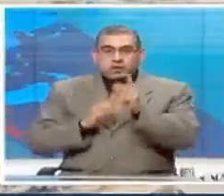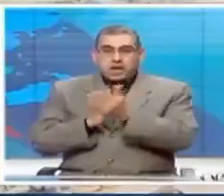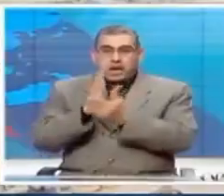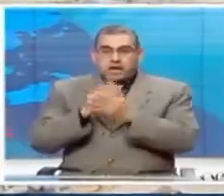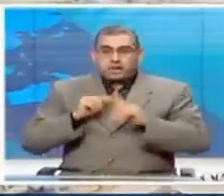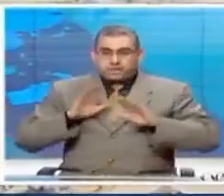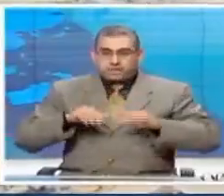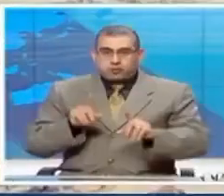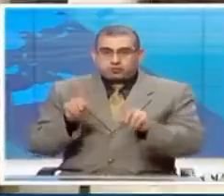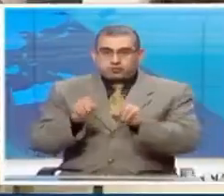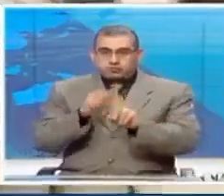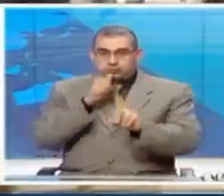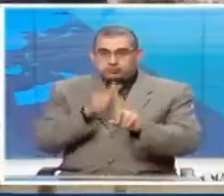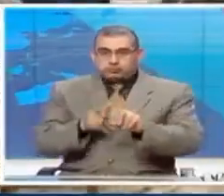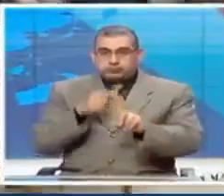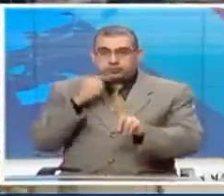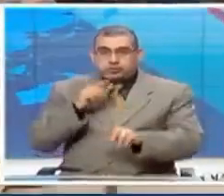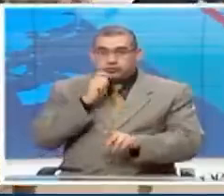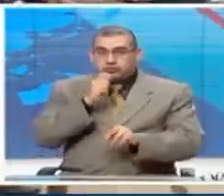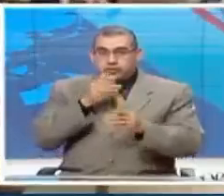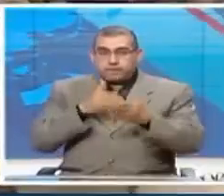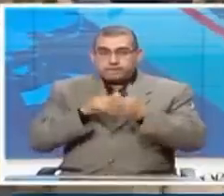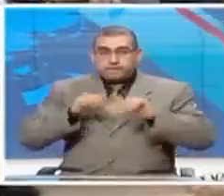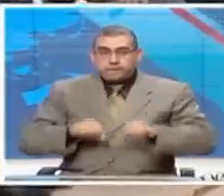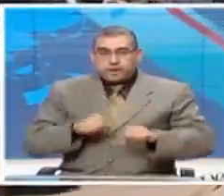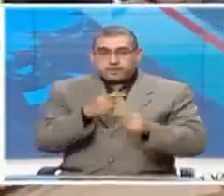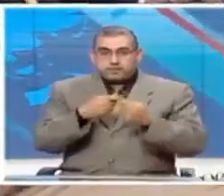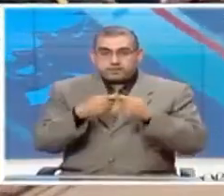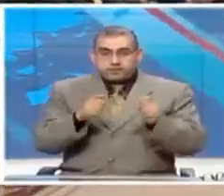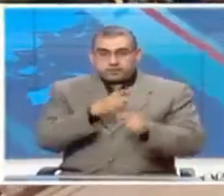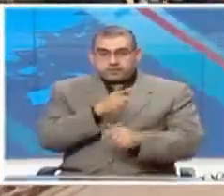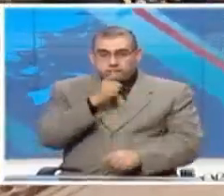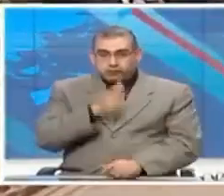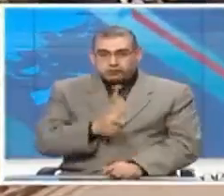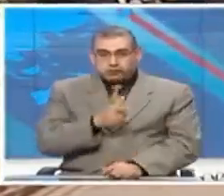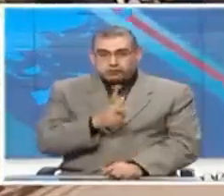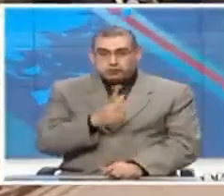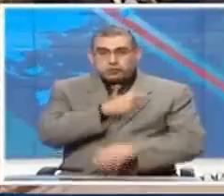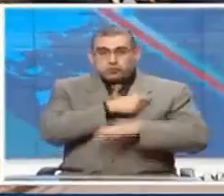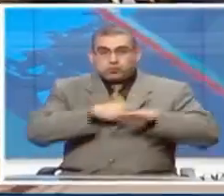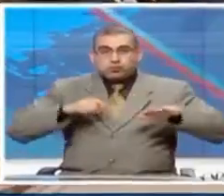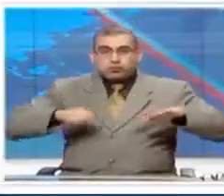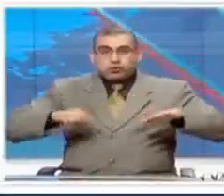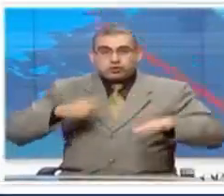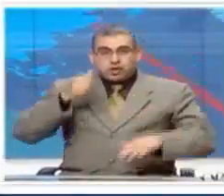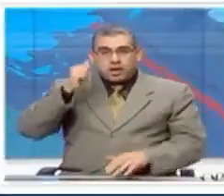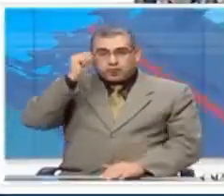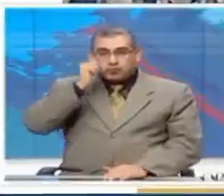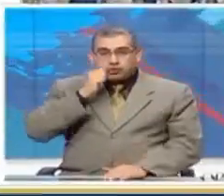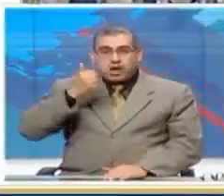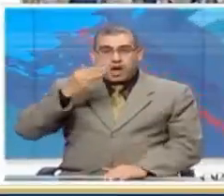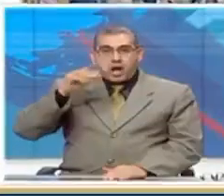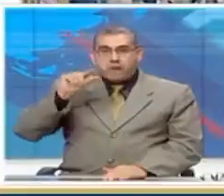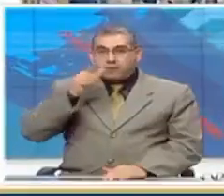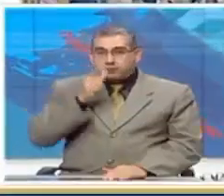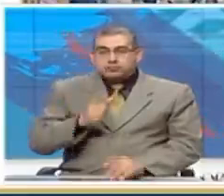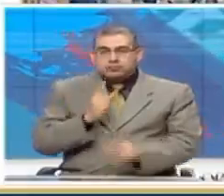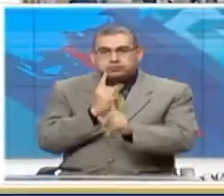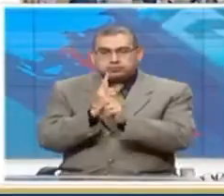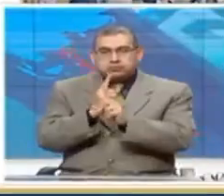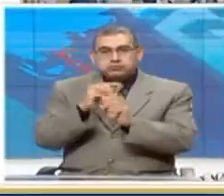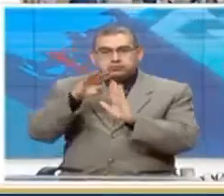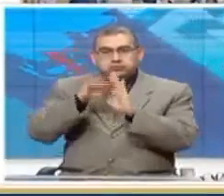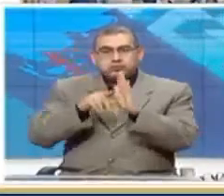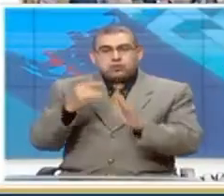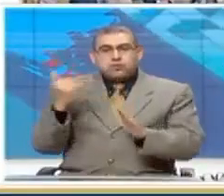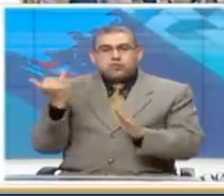وزير الخارجيه صرح المتحدث الرسمي باسم رئاسه الجمهوريه المستشار احمد فهمي ان اللقاء شهد تاكيد